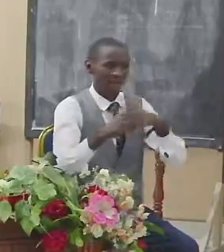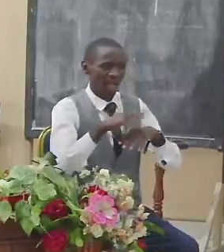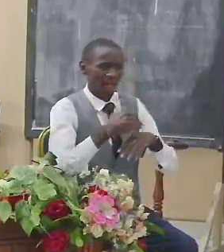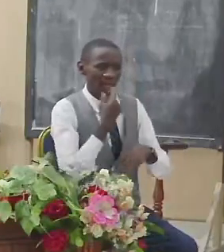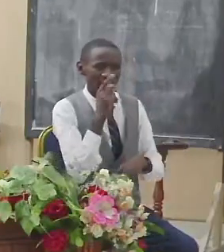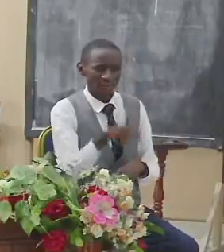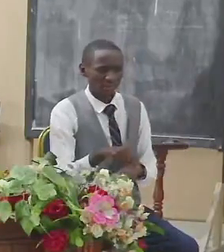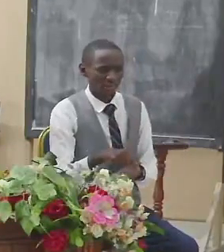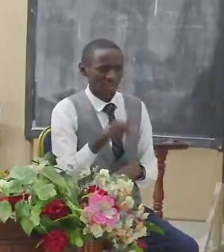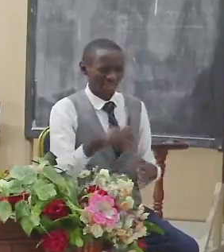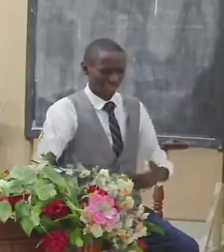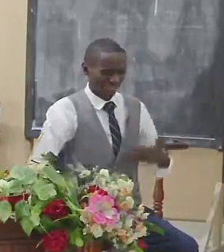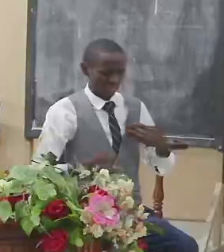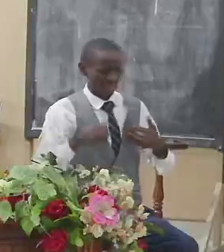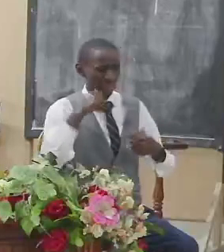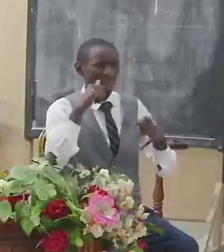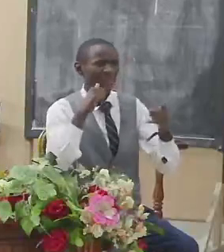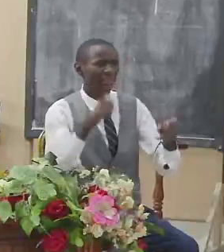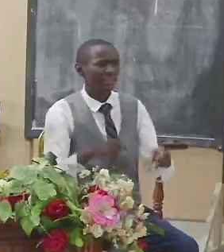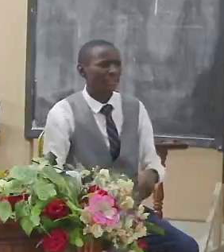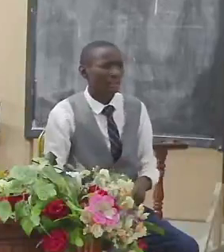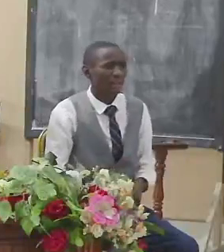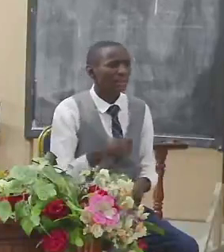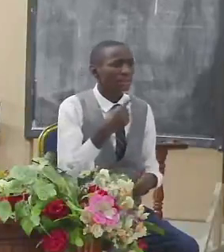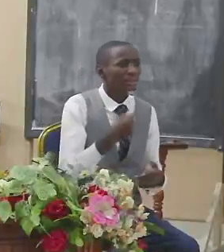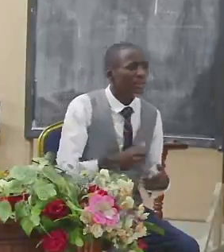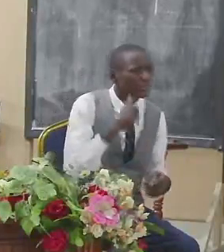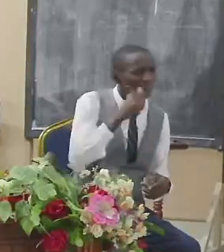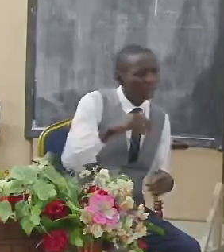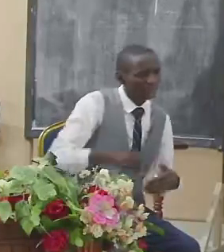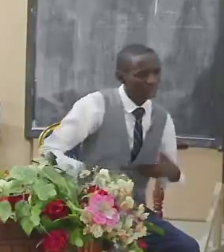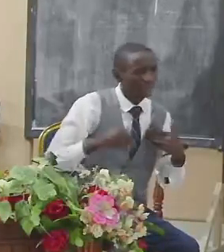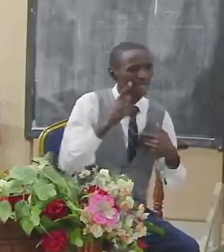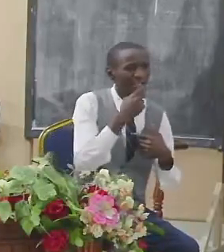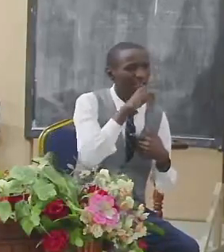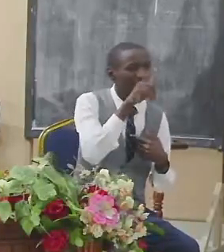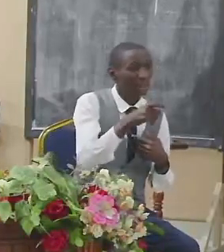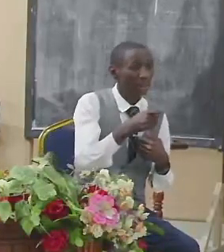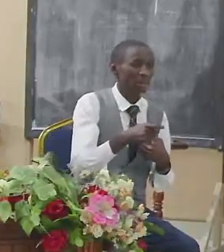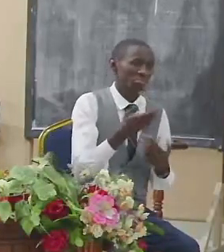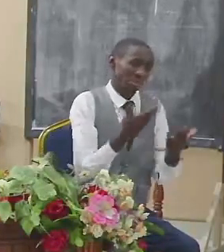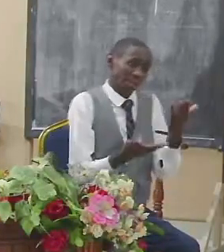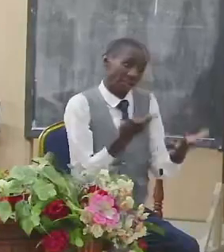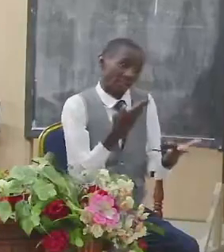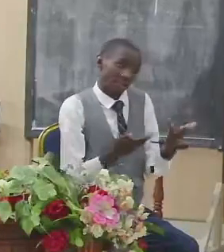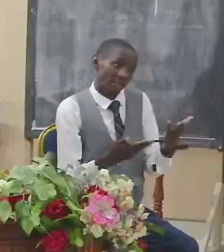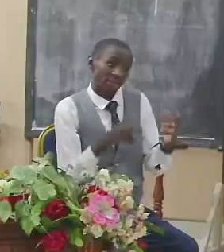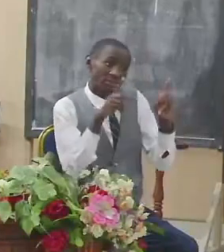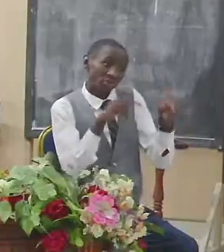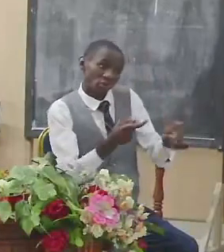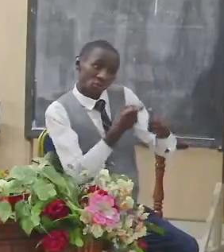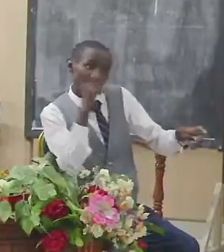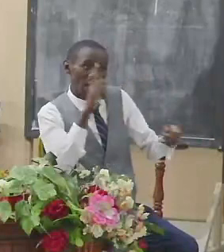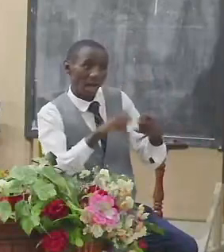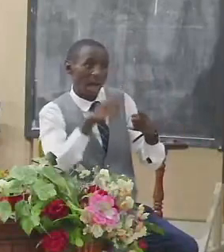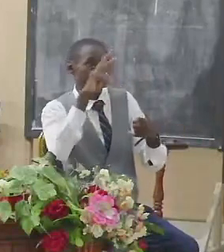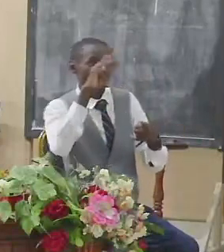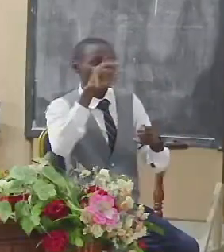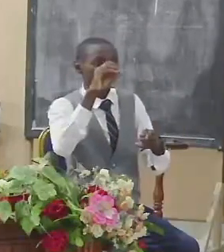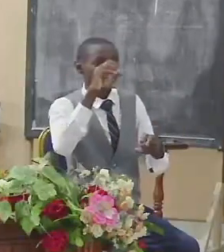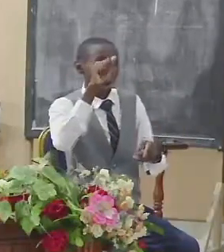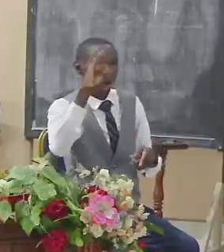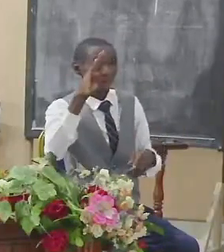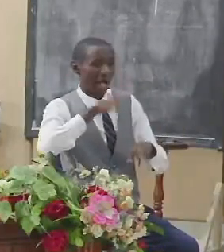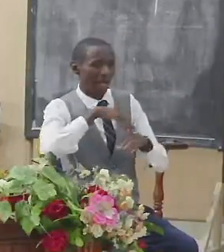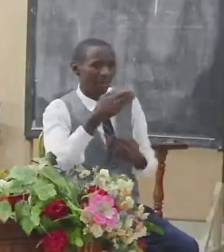ces jeunes filles ici, ule binti ule, et ces jeunes filles ici, ule binti ni nani, il dit mais apparemment c'est une Moabite, kasema inaonekana sasa vile ni Moabu, na